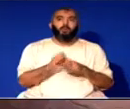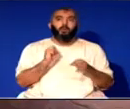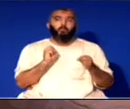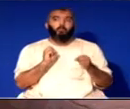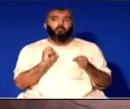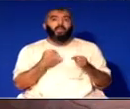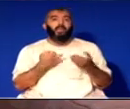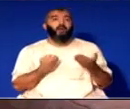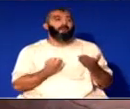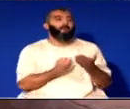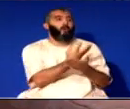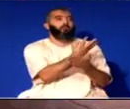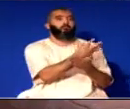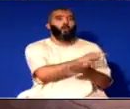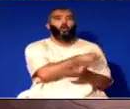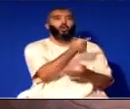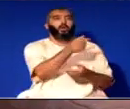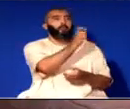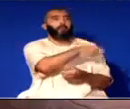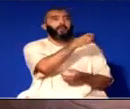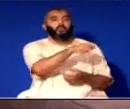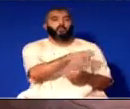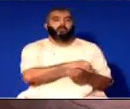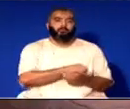أو أعلم بها الطرف الثالث، طرف آخر.